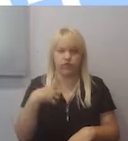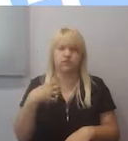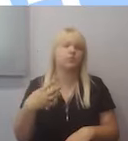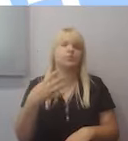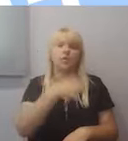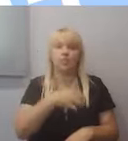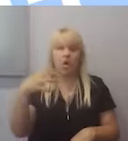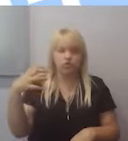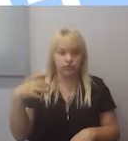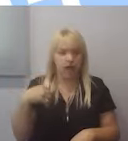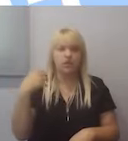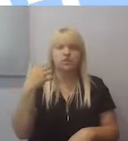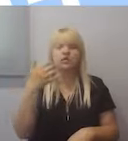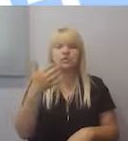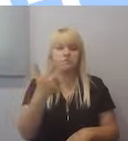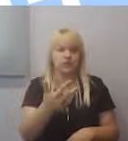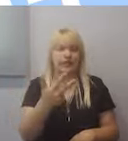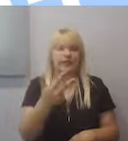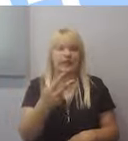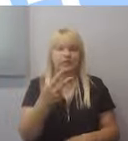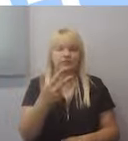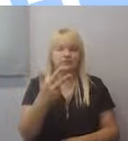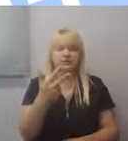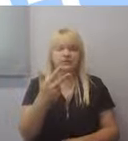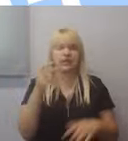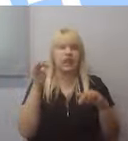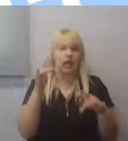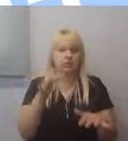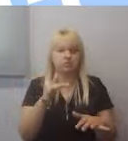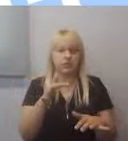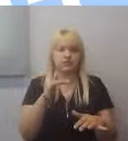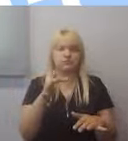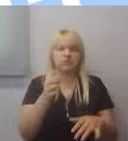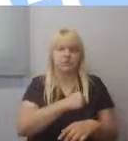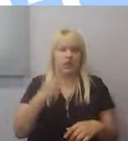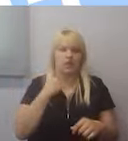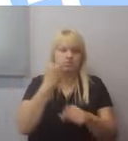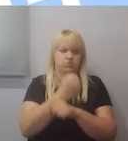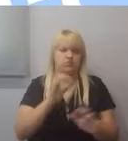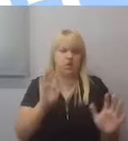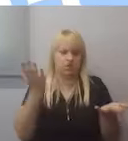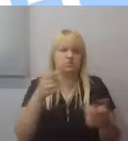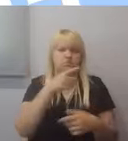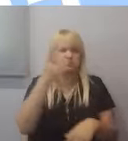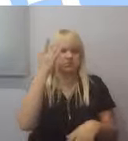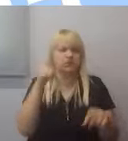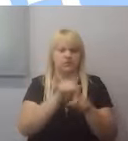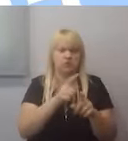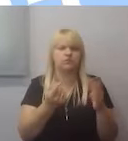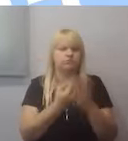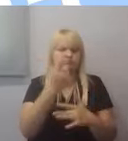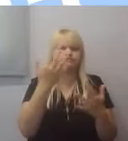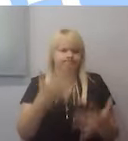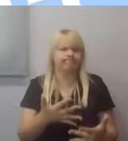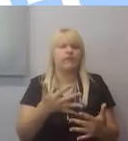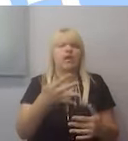tas pašvaldības trīs darbības pilāri militārā apdraudējuma gadījumā principā tas arī izriet arī no no tiem kā notiek tad